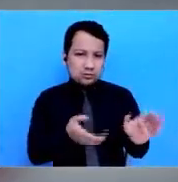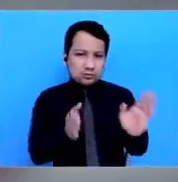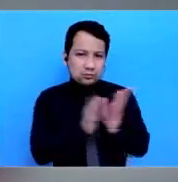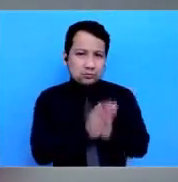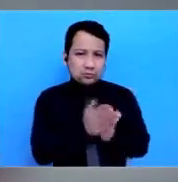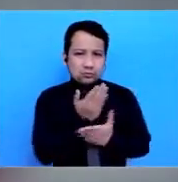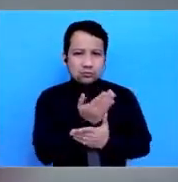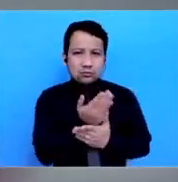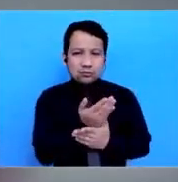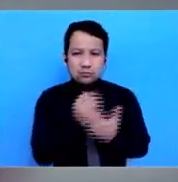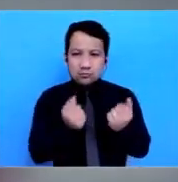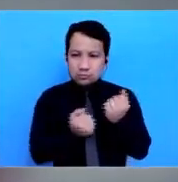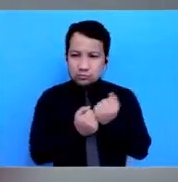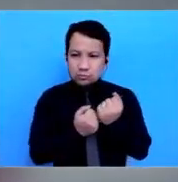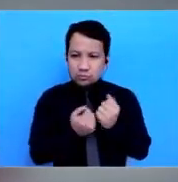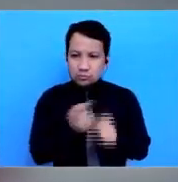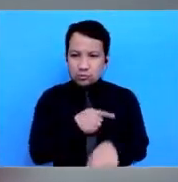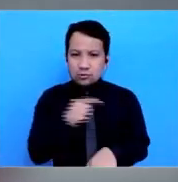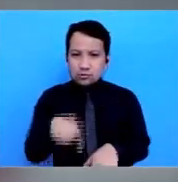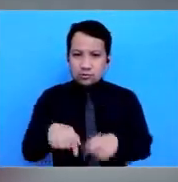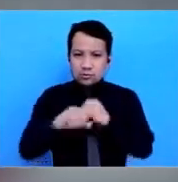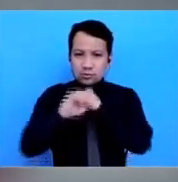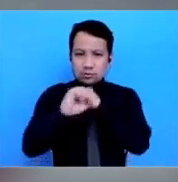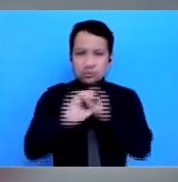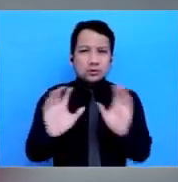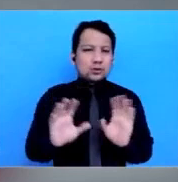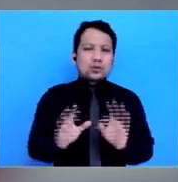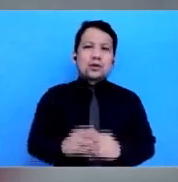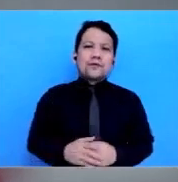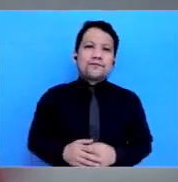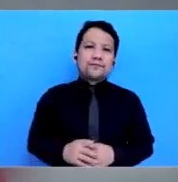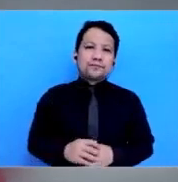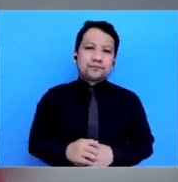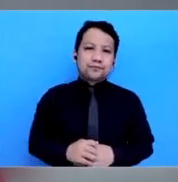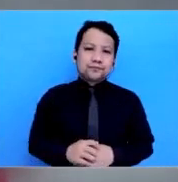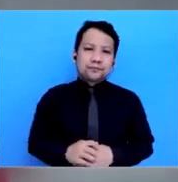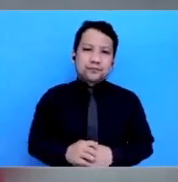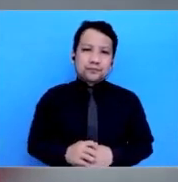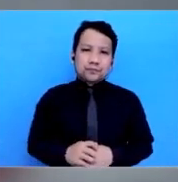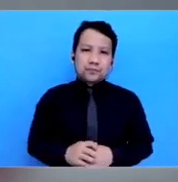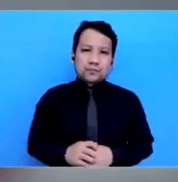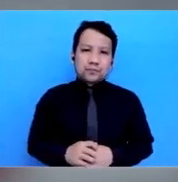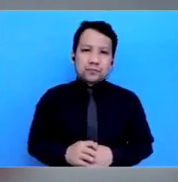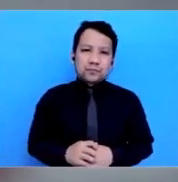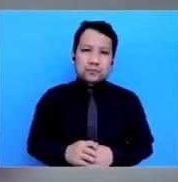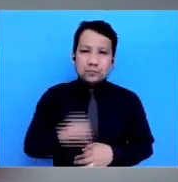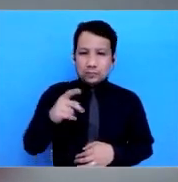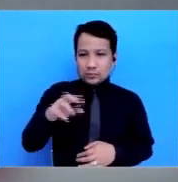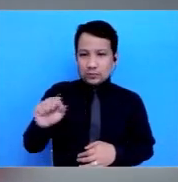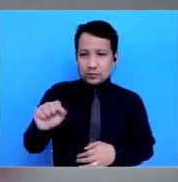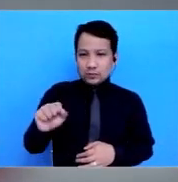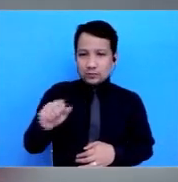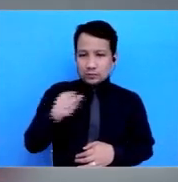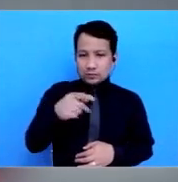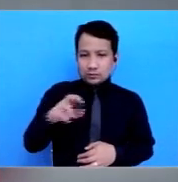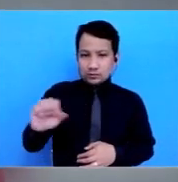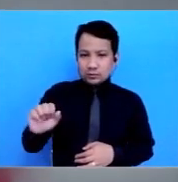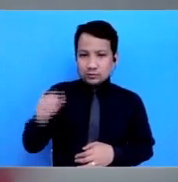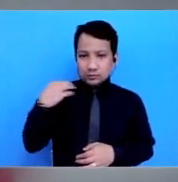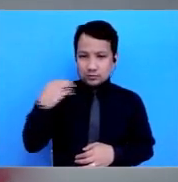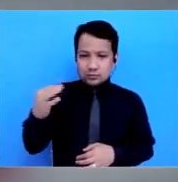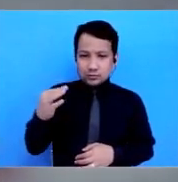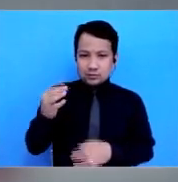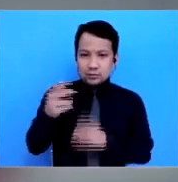yung suporta nga na sa kampanya. Hindi po. Yung precinct watchers lang during elections